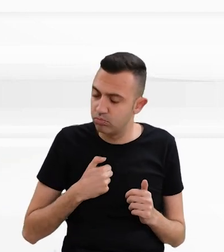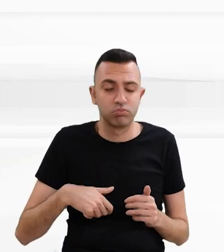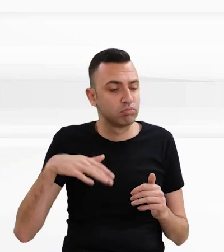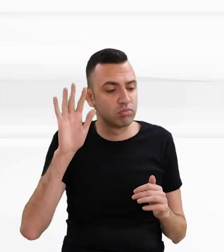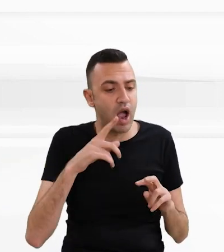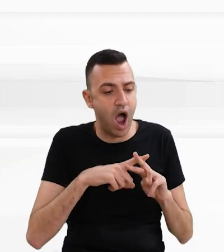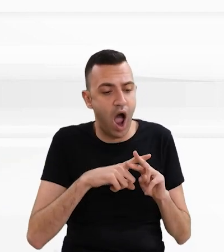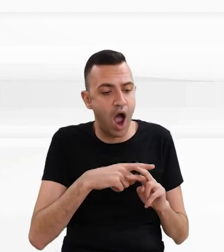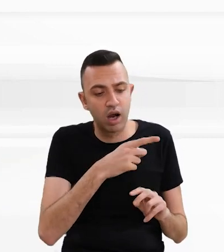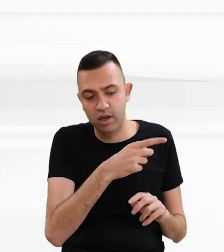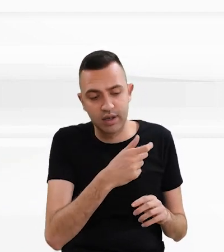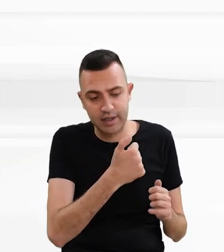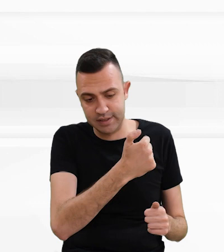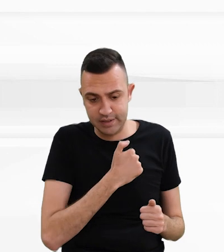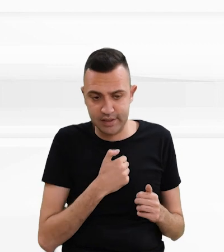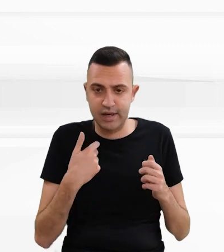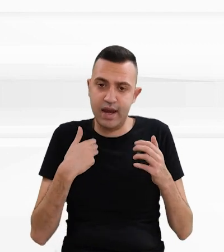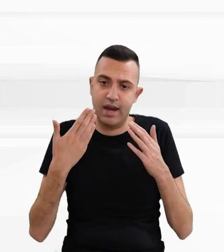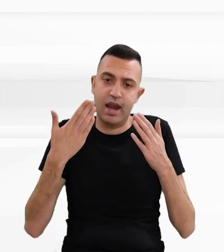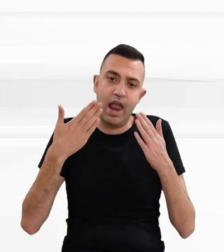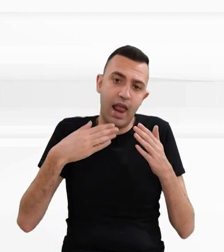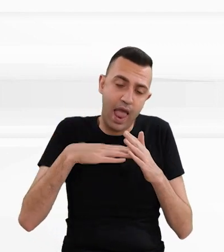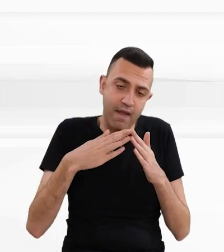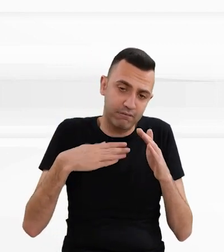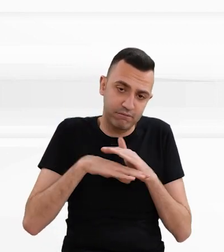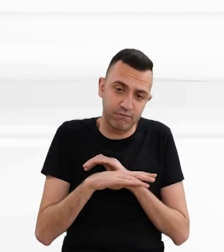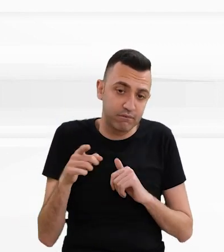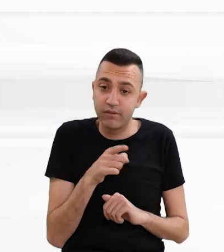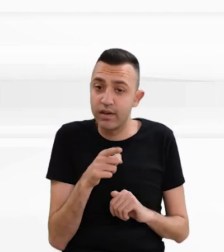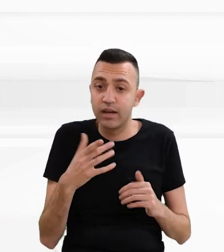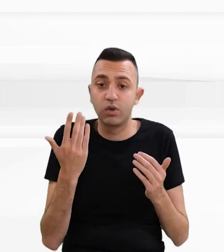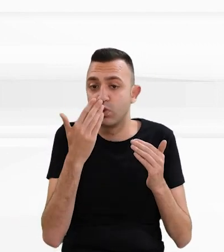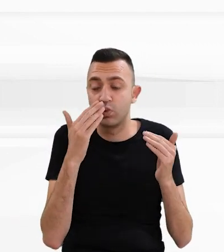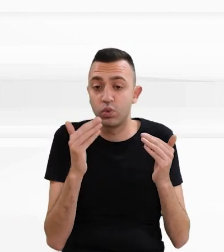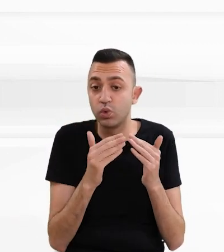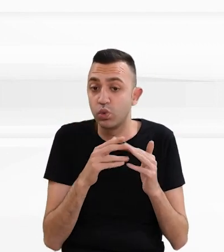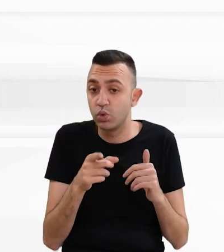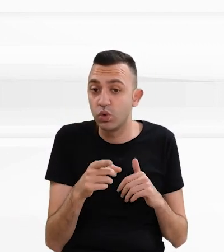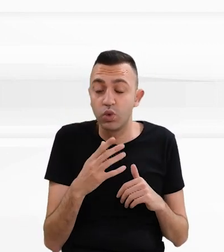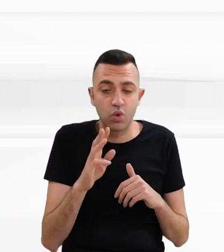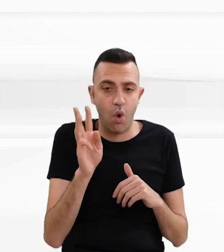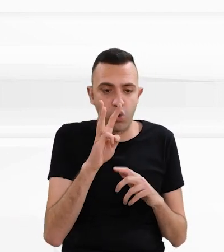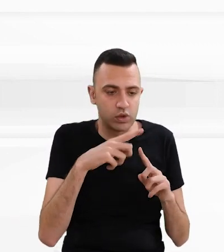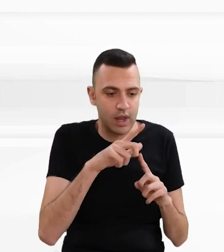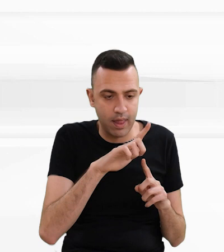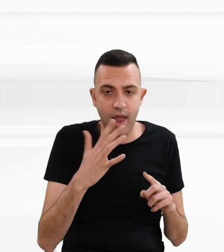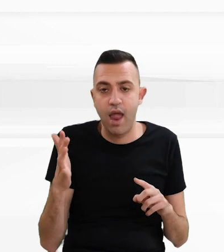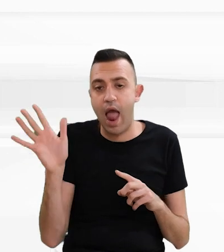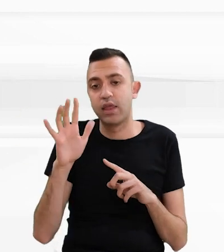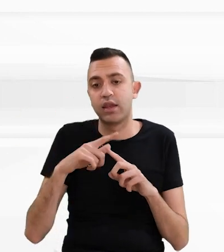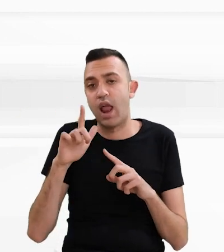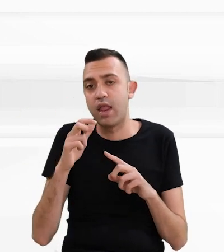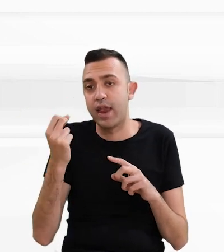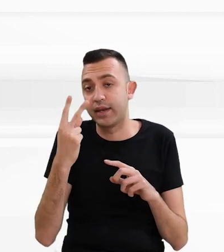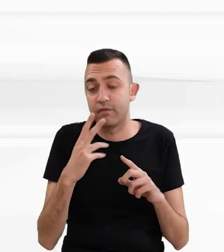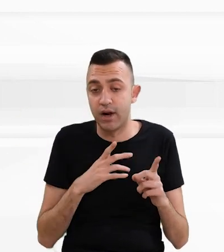arkadan Malta tane ayırdım yoksa alt Mark adam altı tane ayırdım şimdi parasının yarısını bunu kullandığına göre bir 30